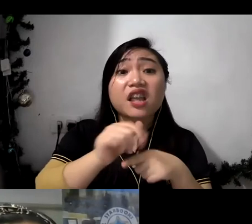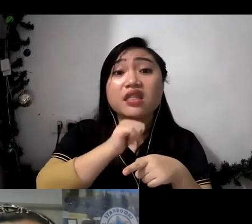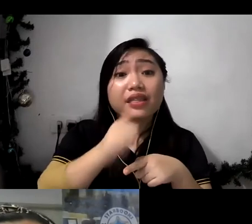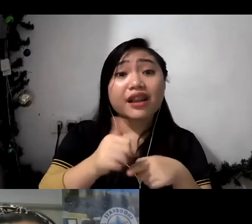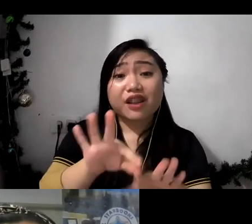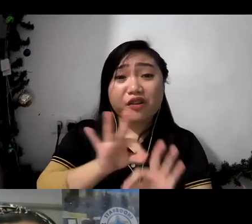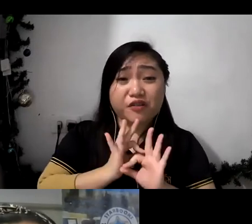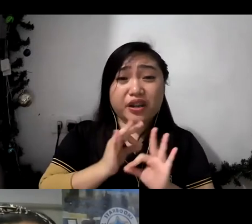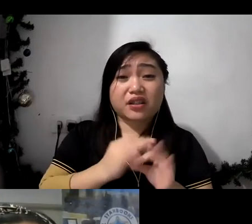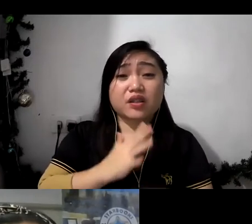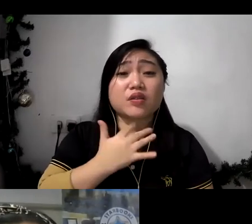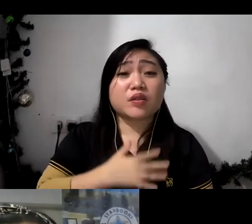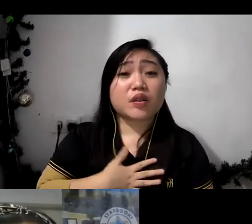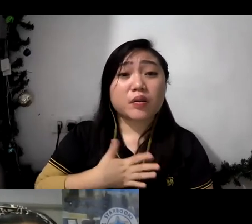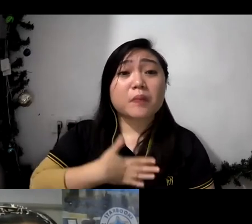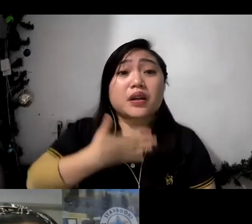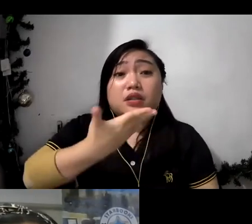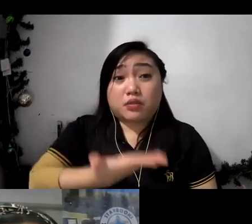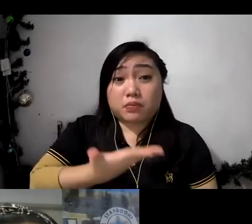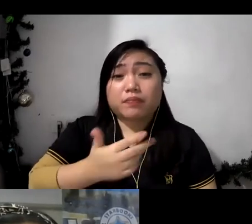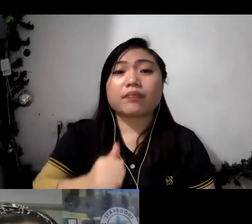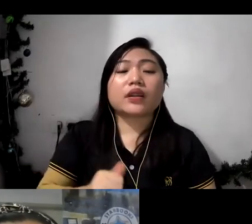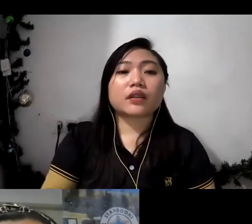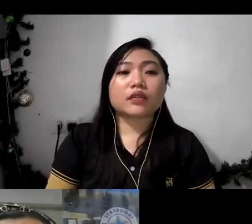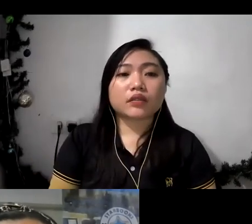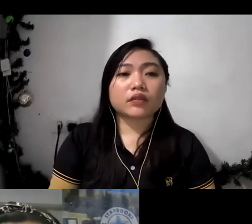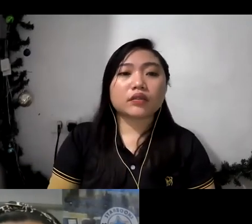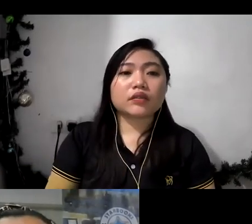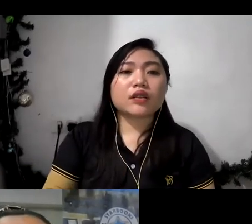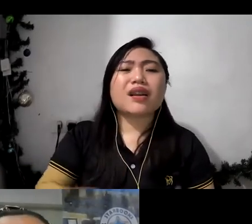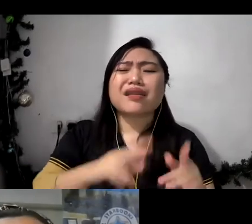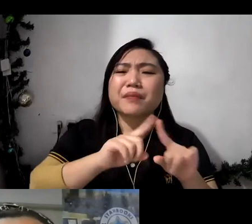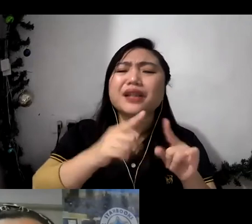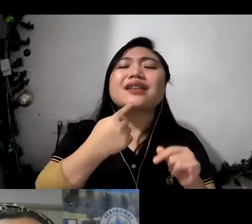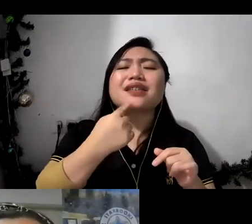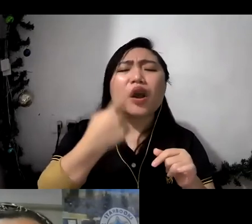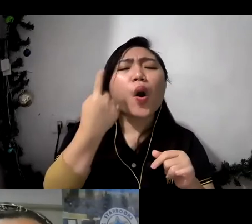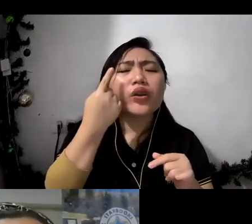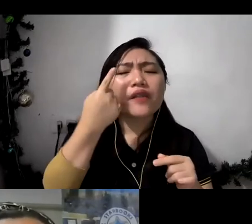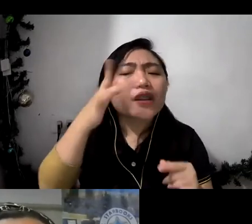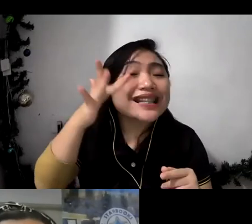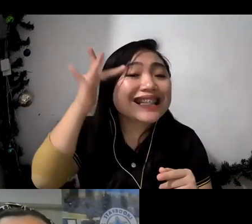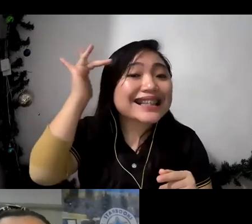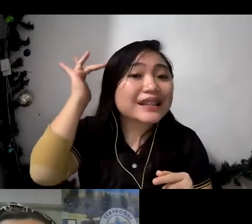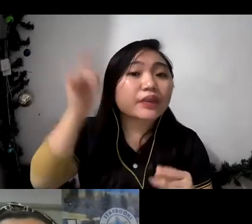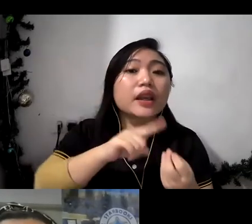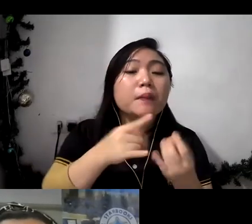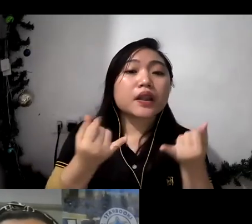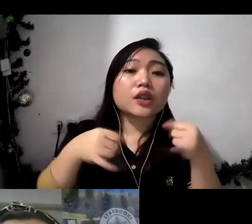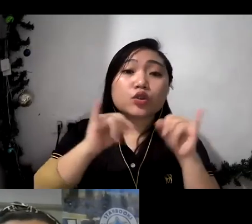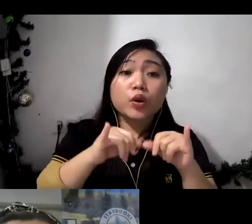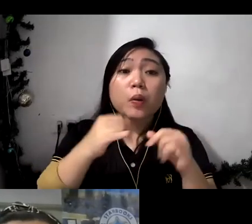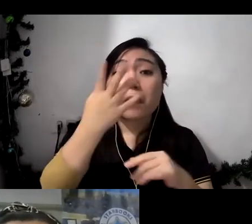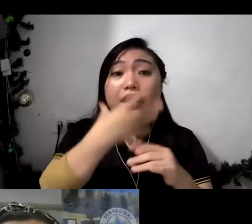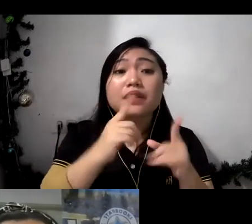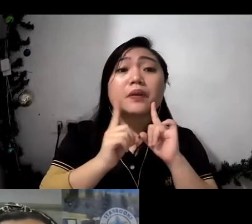So again, pero ibig sabihin yan, dapat may sensitivity, no? May sensitivity din sa issue. So maganda pong pag-usapan